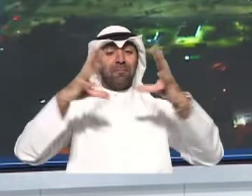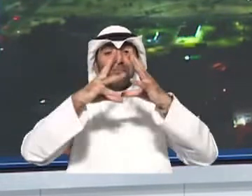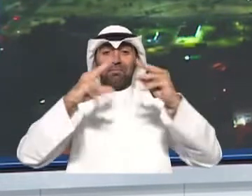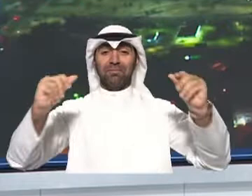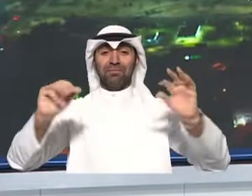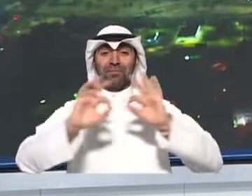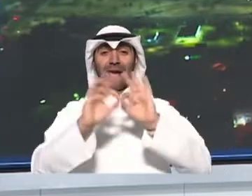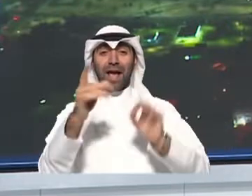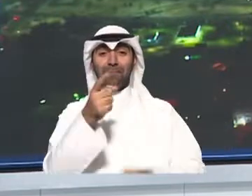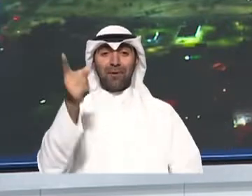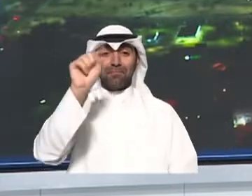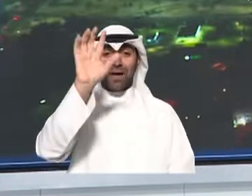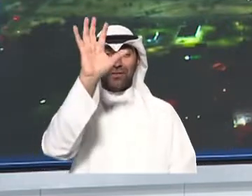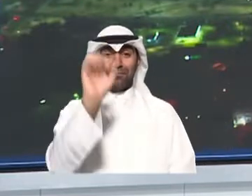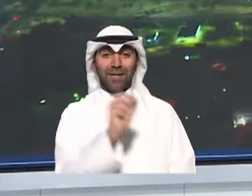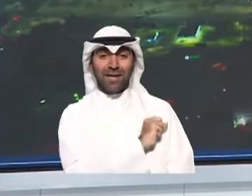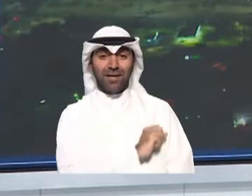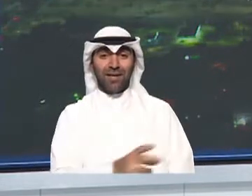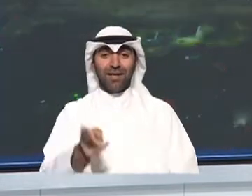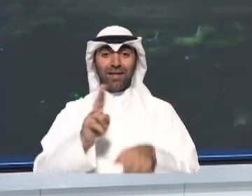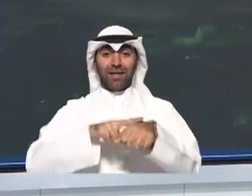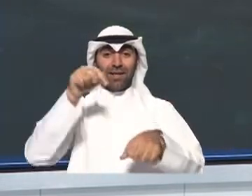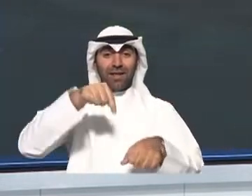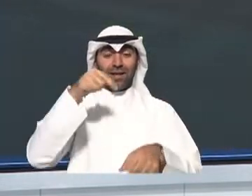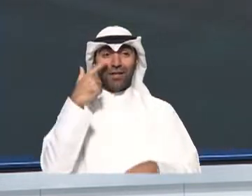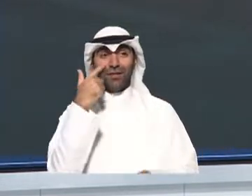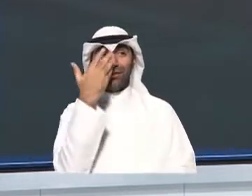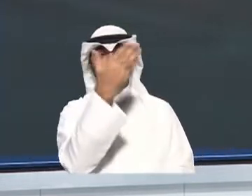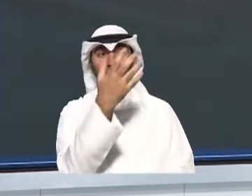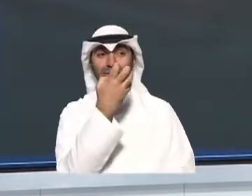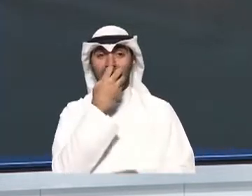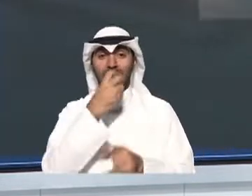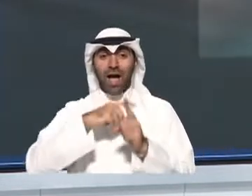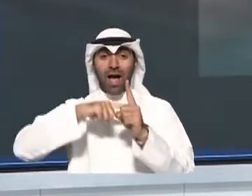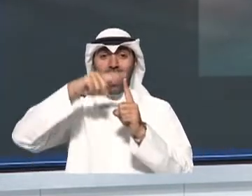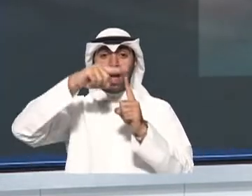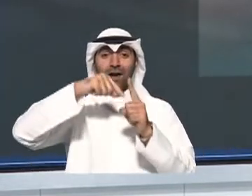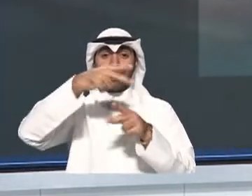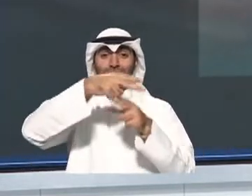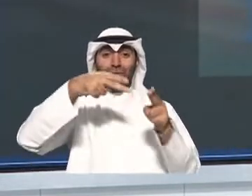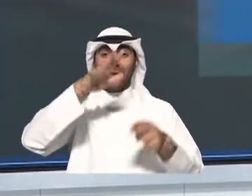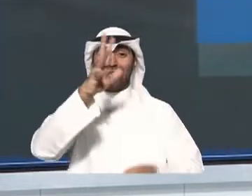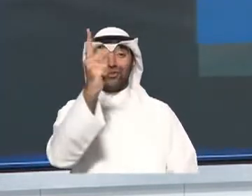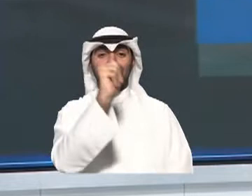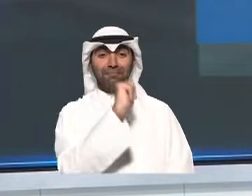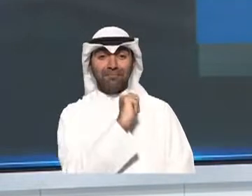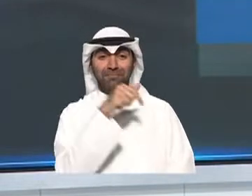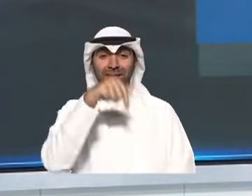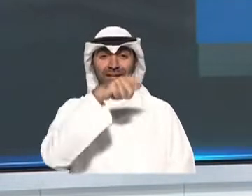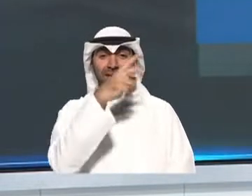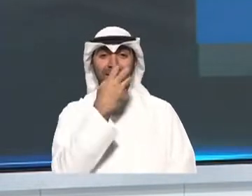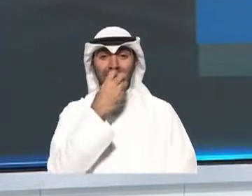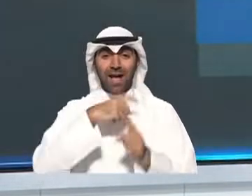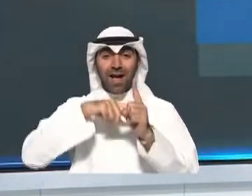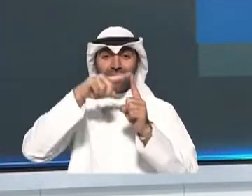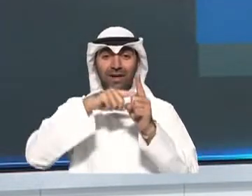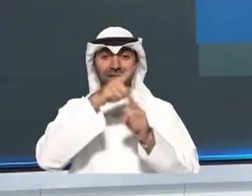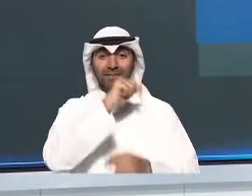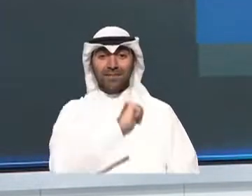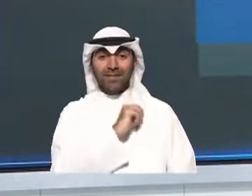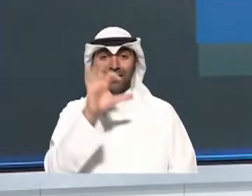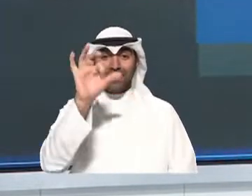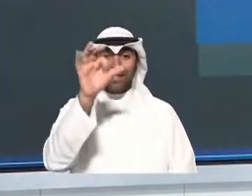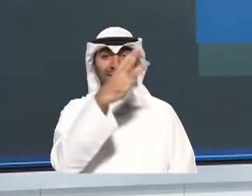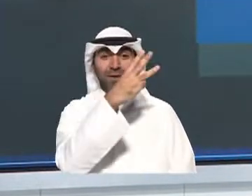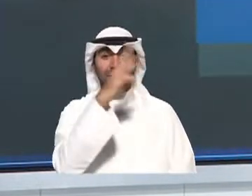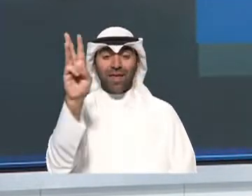خلال نشراتنا القادمة. الأجواء الحالية في مدينة الكويت أجواء تميل إلى الحرارة، وتصل درجة الحرارة حاليا إلى 39